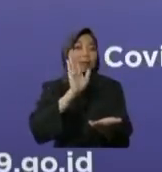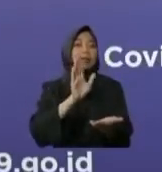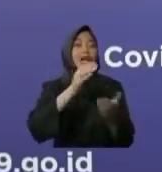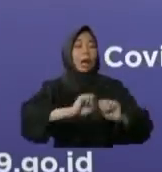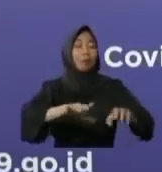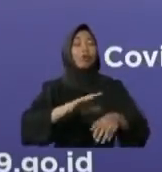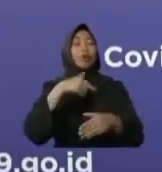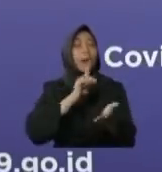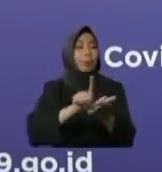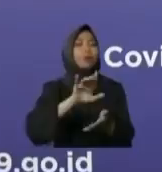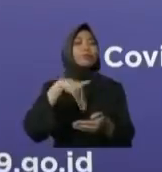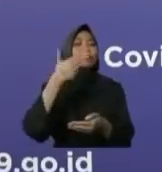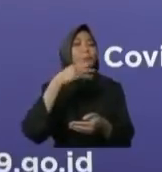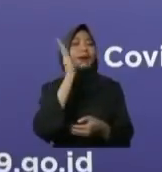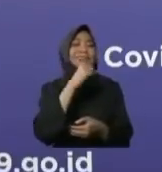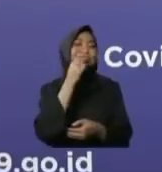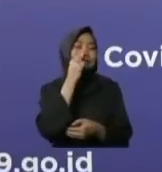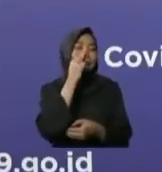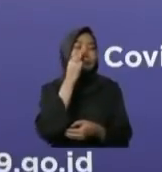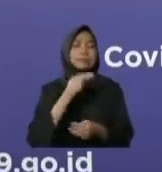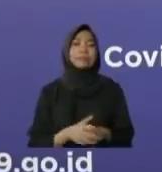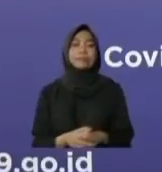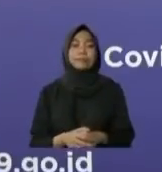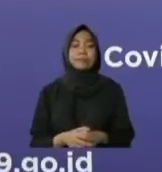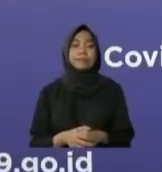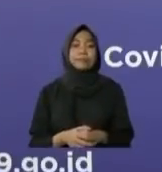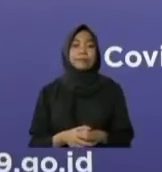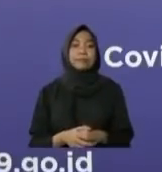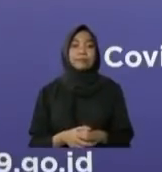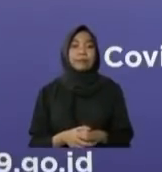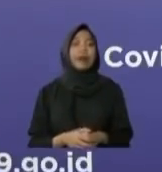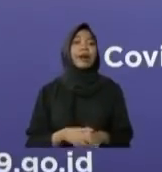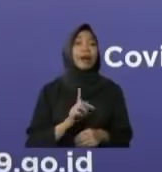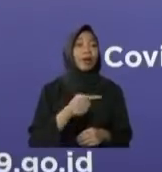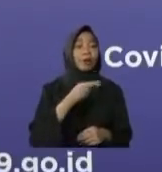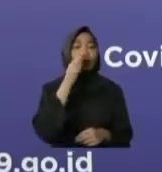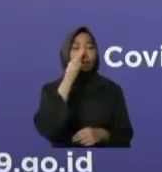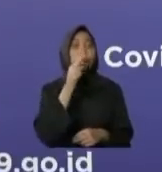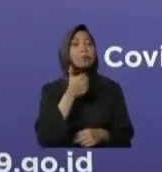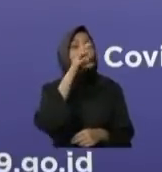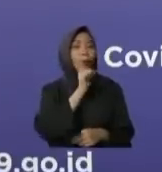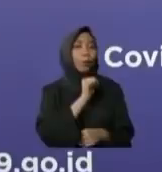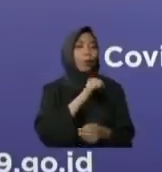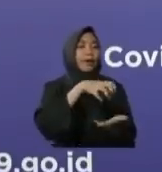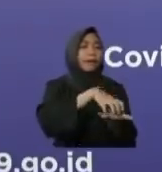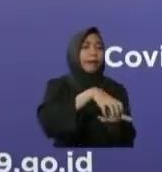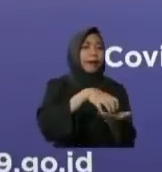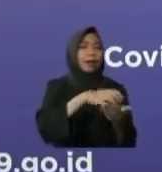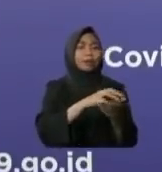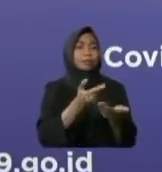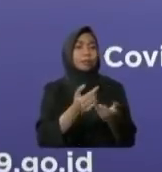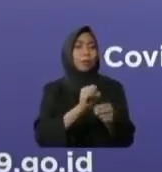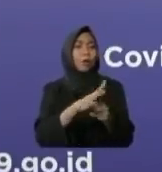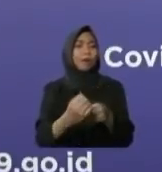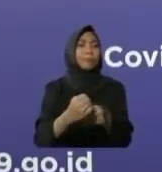kabupaten kota dari data inilah nanti kita akan bisa mengetahui berapa daerah yang masih belum terdampak